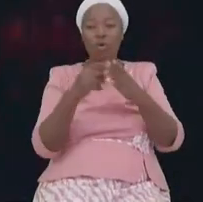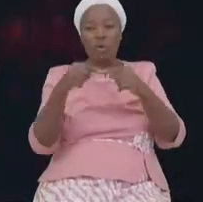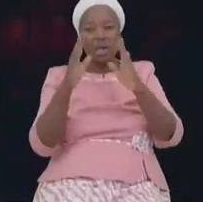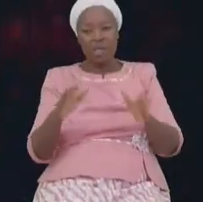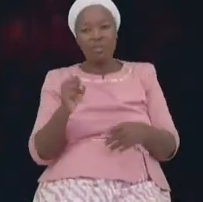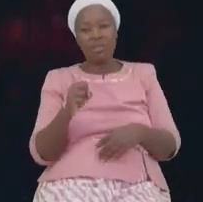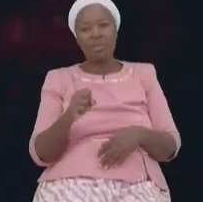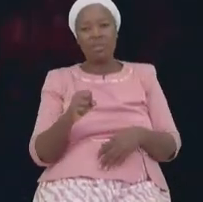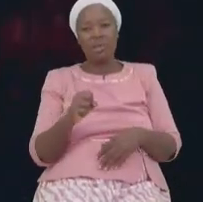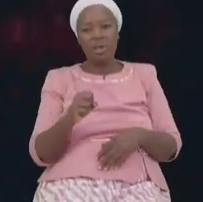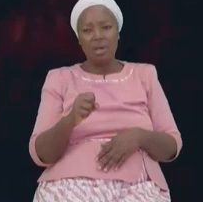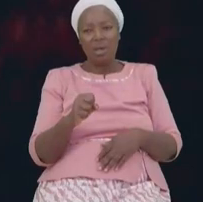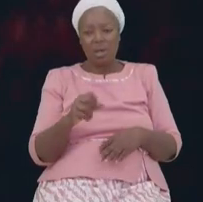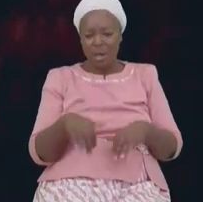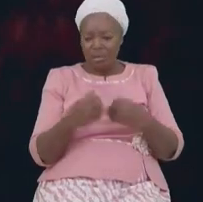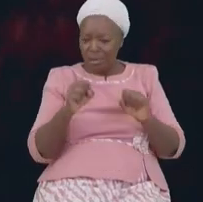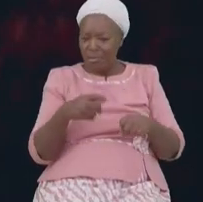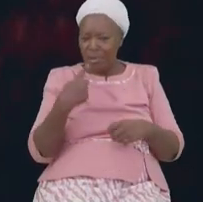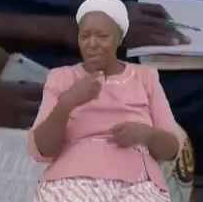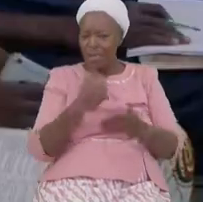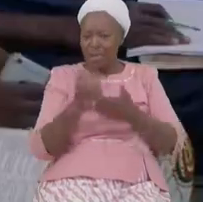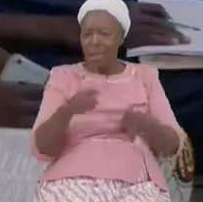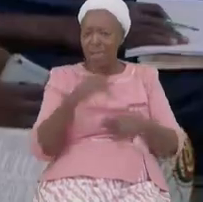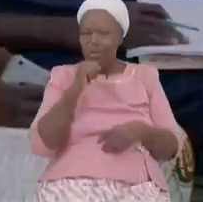Pourquoi tu dis amen comme si tu ne sais pas ce que tu en disons?